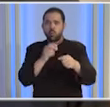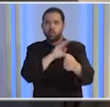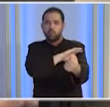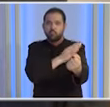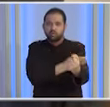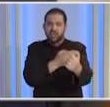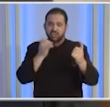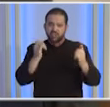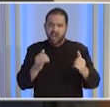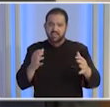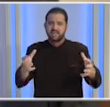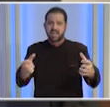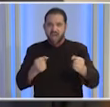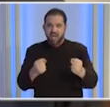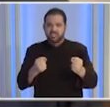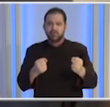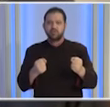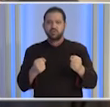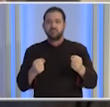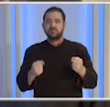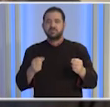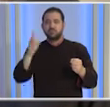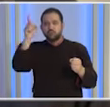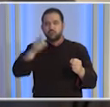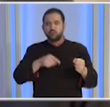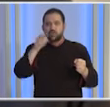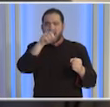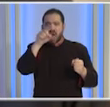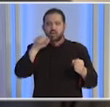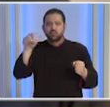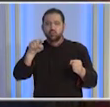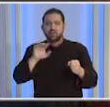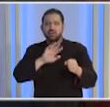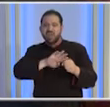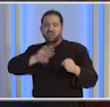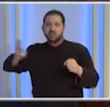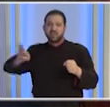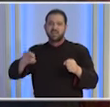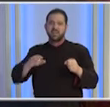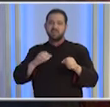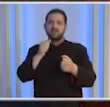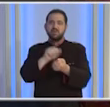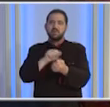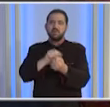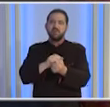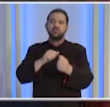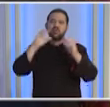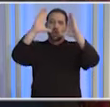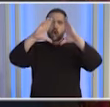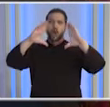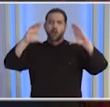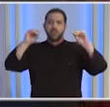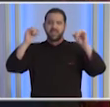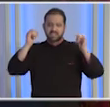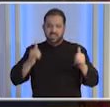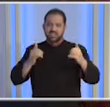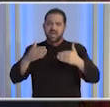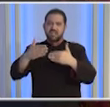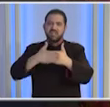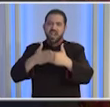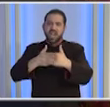noi. 100% asta ne-a ținut pe noi, că nu ne-am depărtat de glia românească. Nu ne-am împins. Am stat în fața